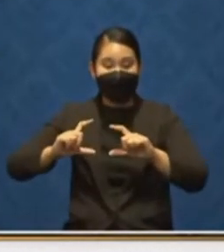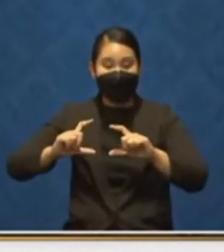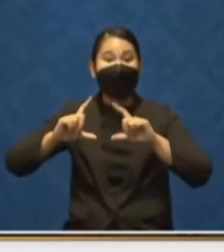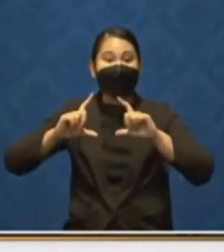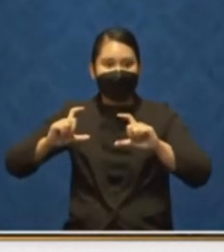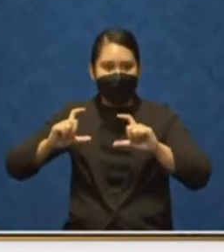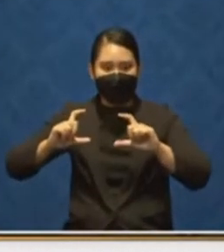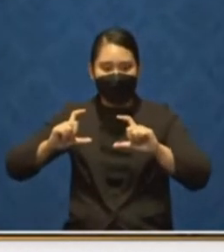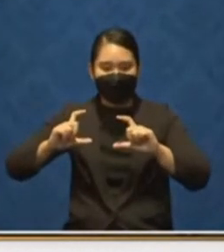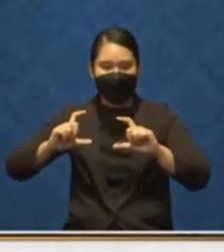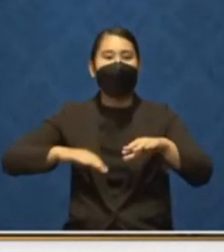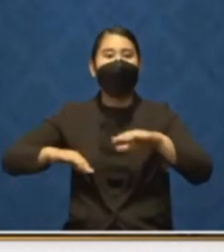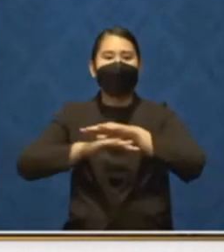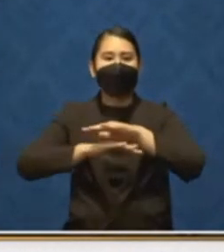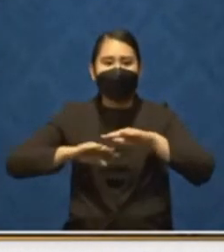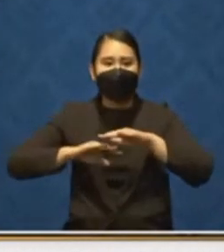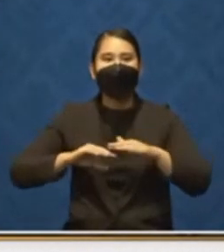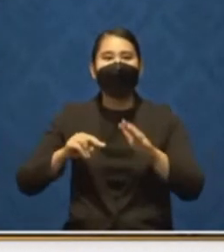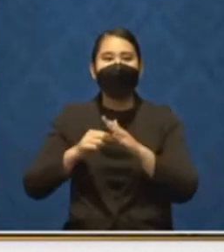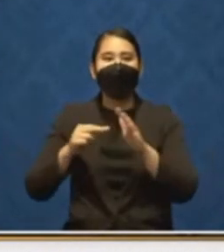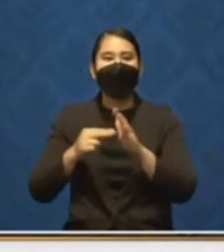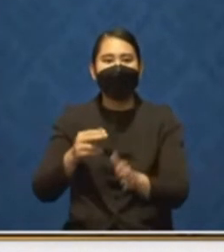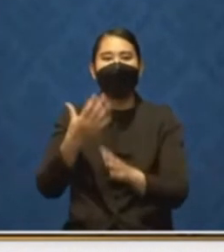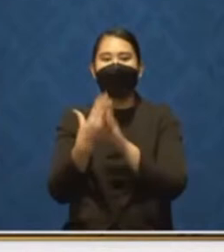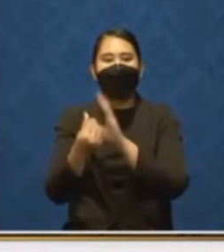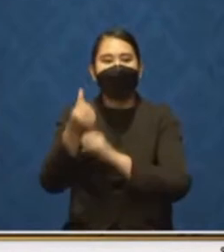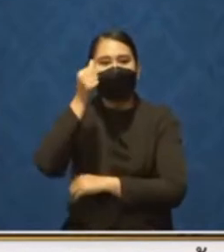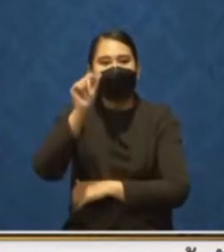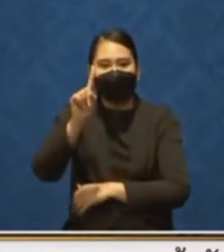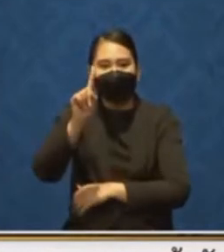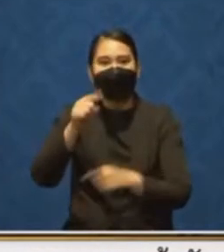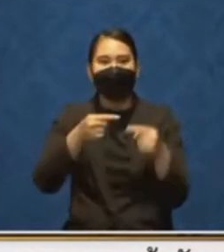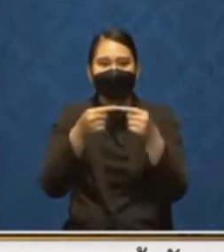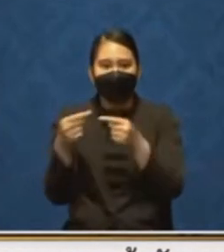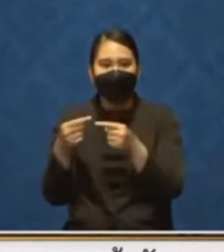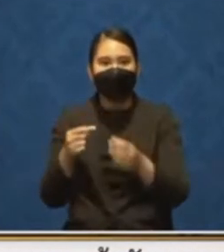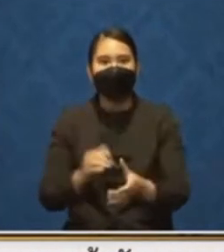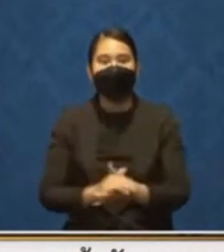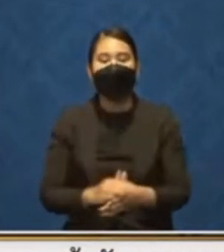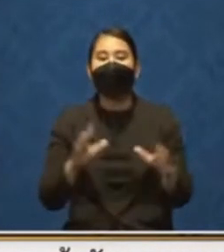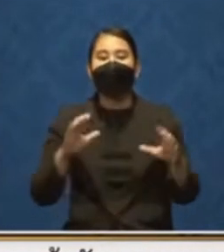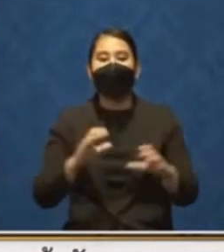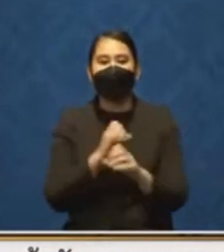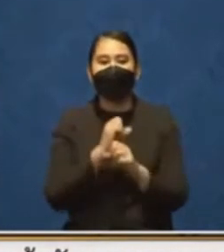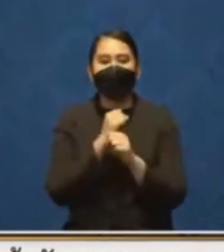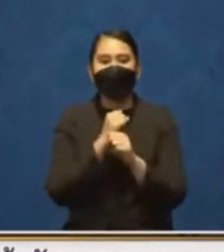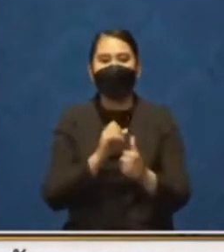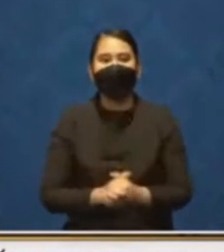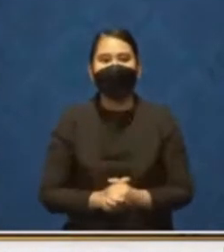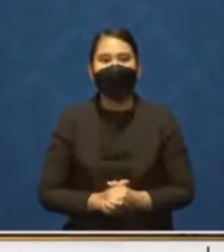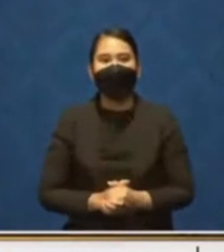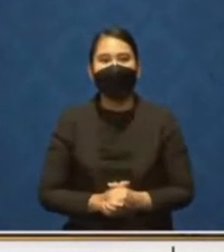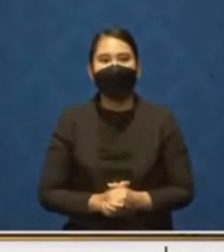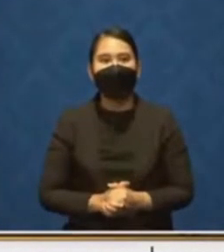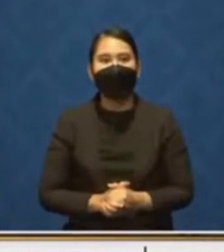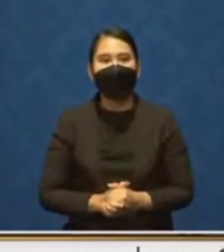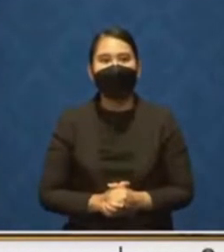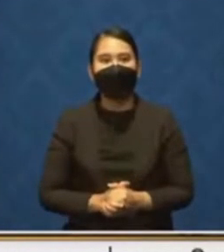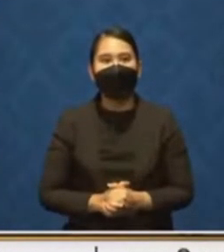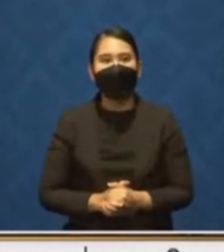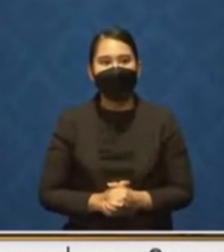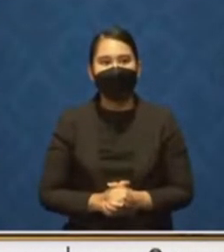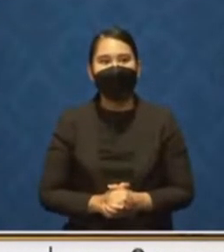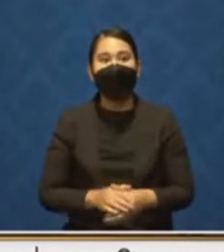นี่ยังไงล่ะ 2วันเหลือวันเดียวต่อเลยครับสรุปเลยGang